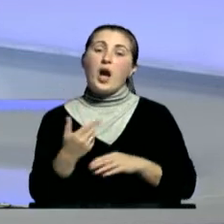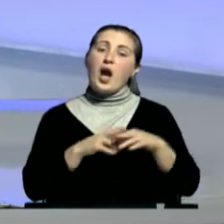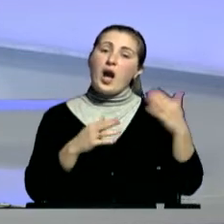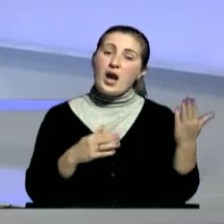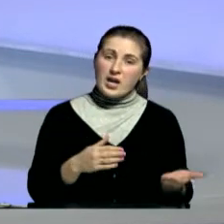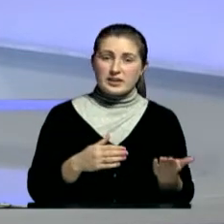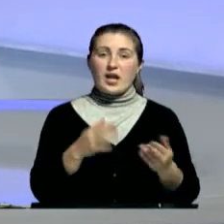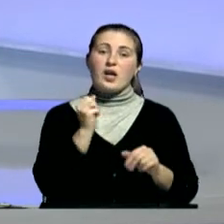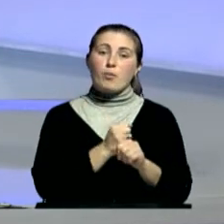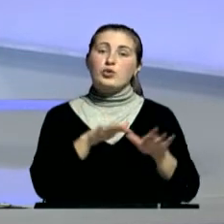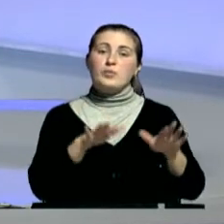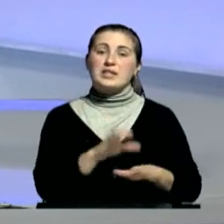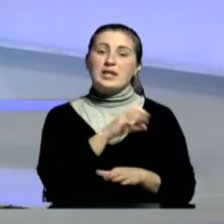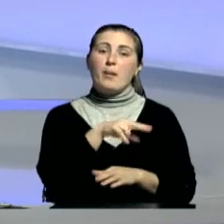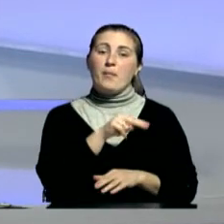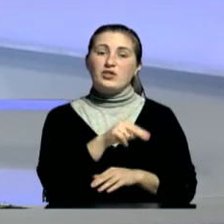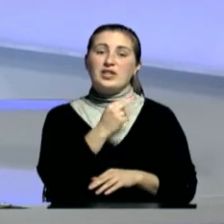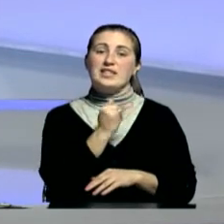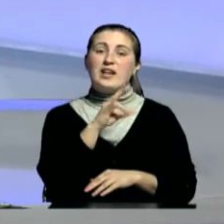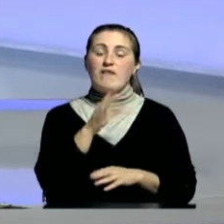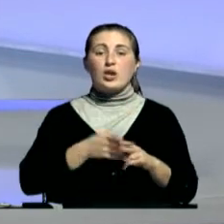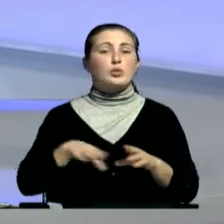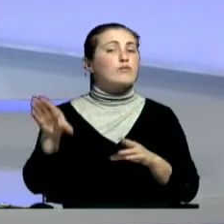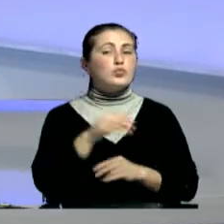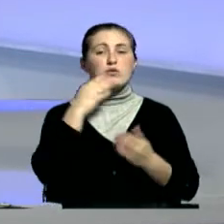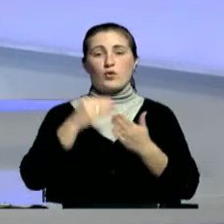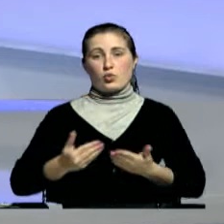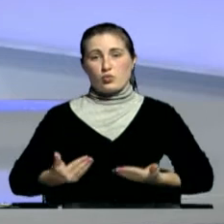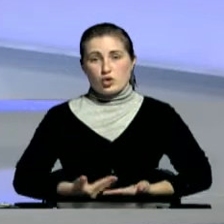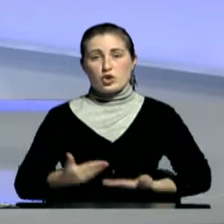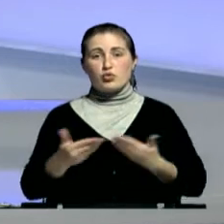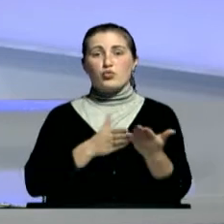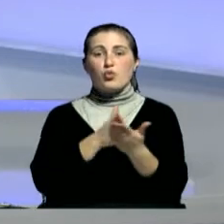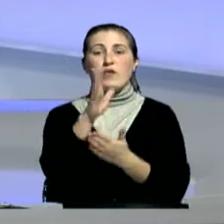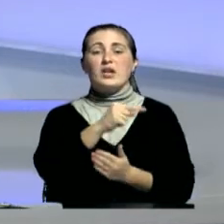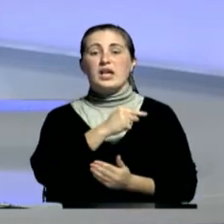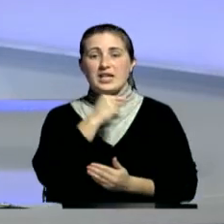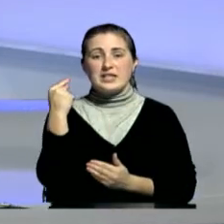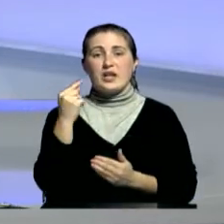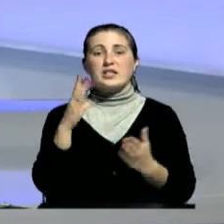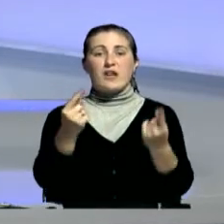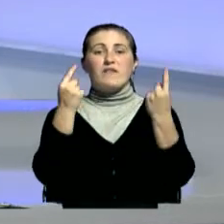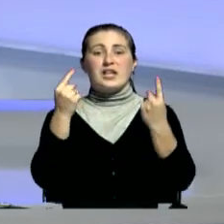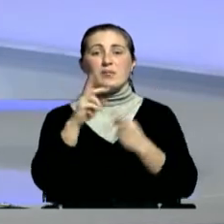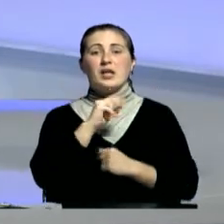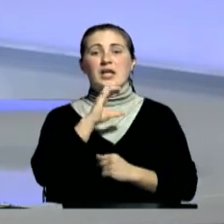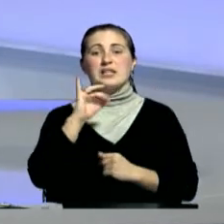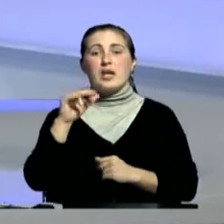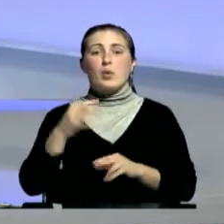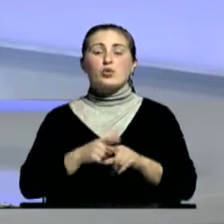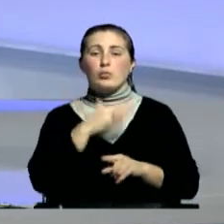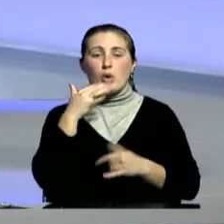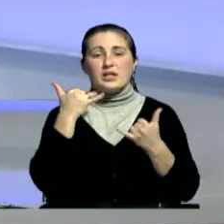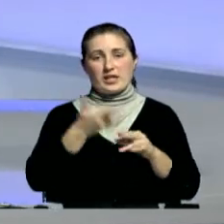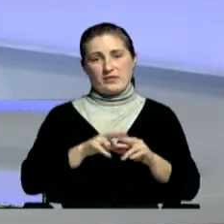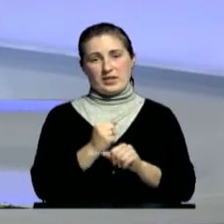это непосредственно рабочее место Сергея Павловича Цекова, который всю свою жизнь шел в Россию с великими классиками, очень много для этого